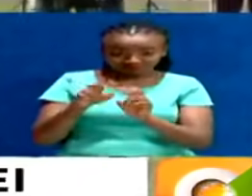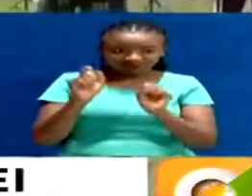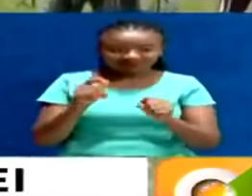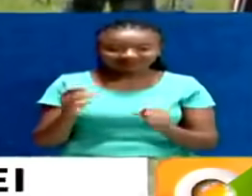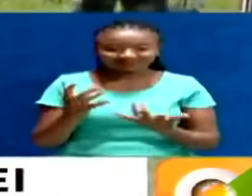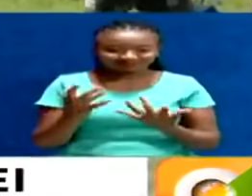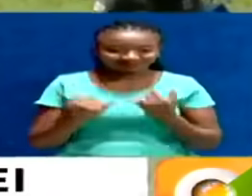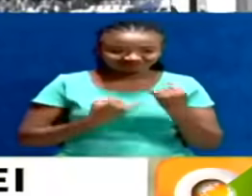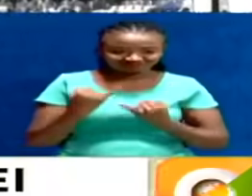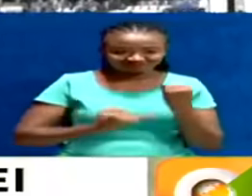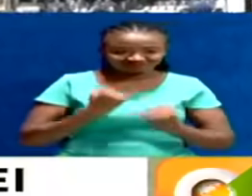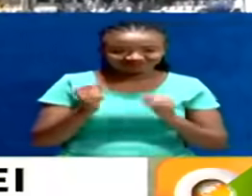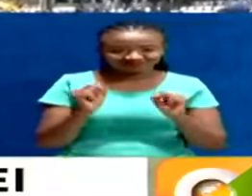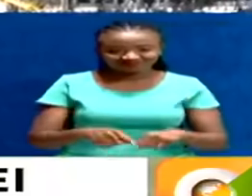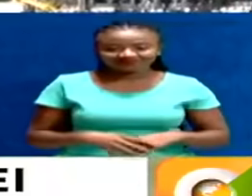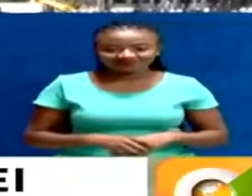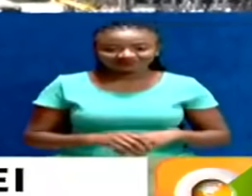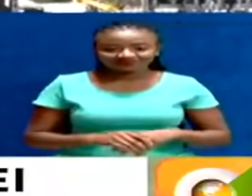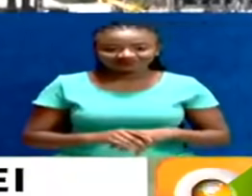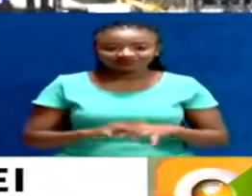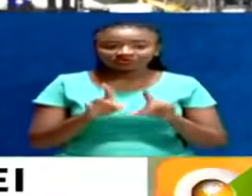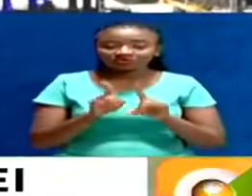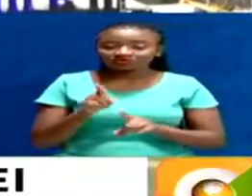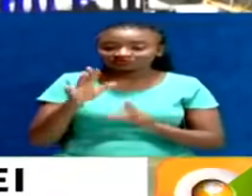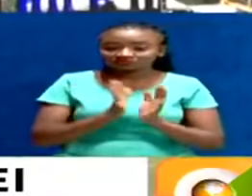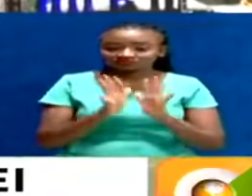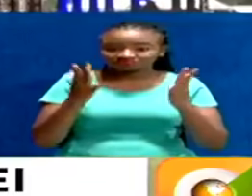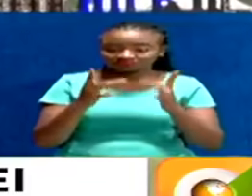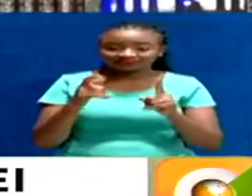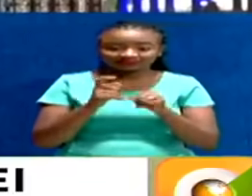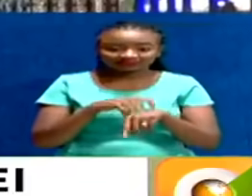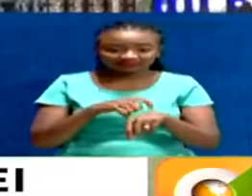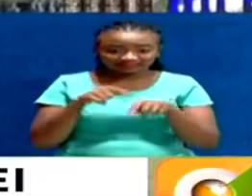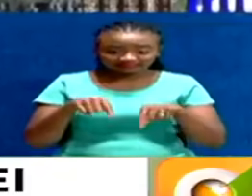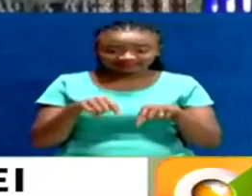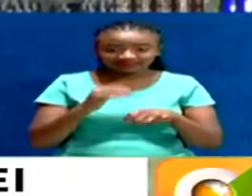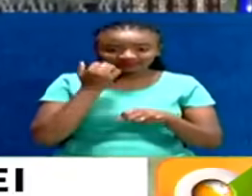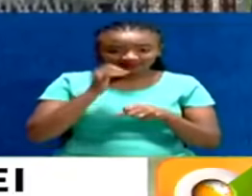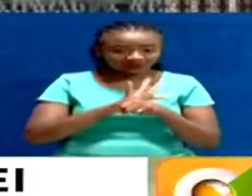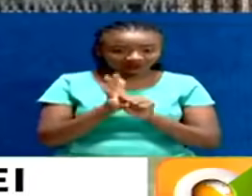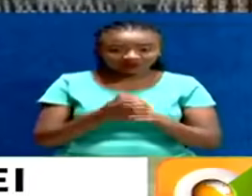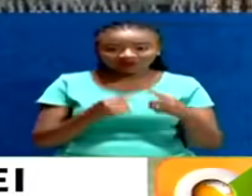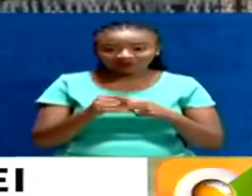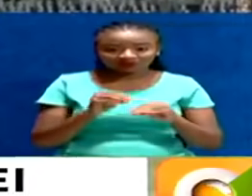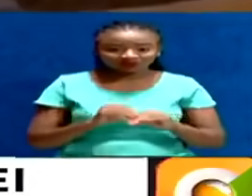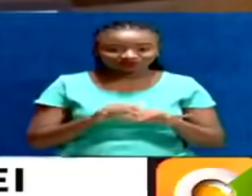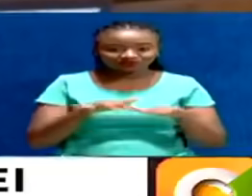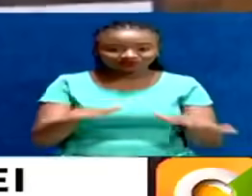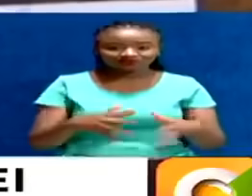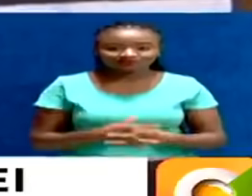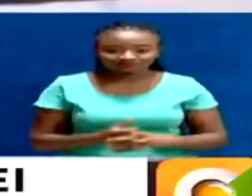kuadhimisha sherehe za Madaraka. Lakini maadhimisho haya yanajiri huku virusi vya corona vikiwa bado vinabana taifa